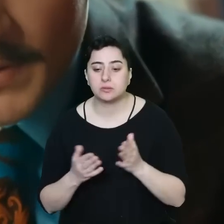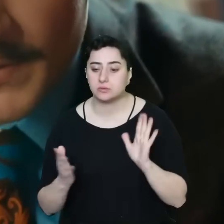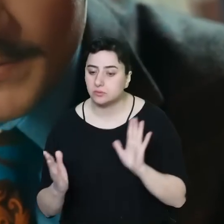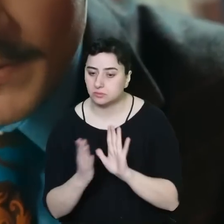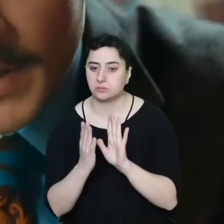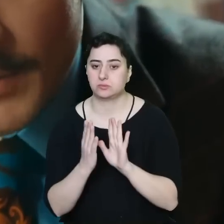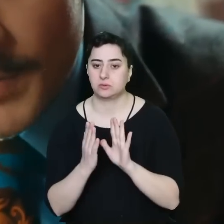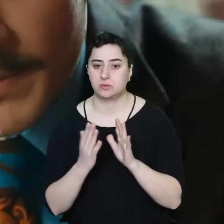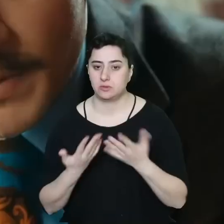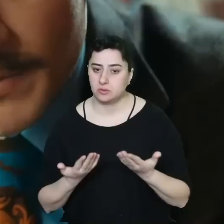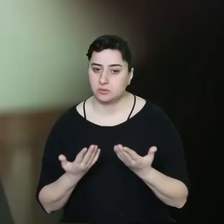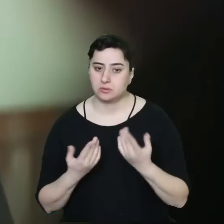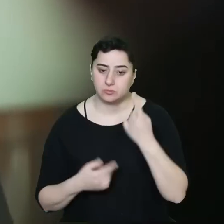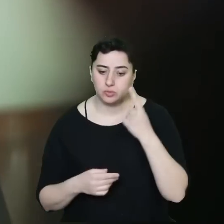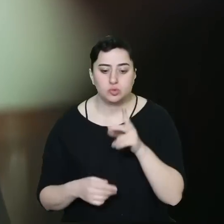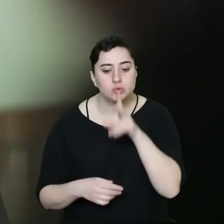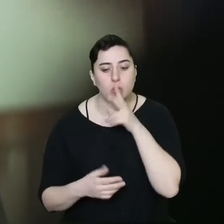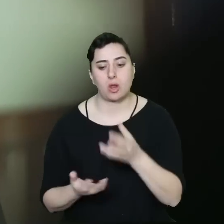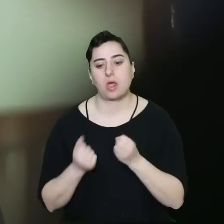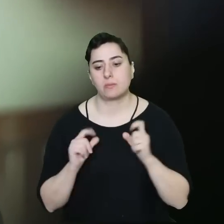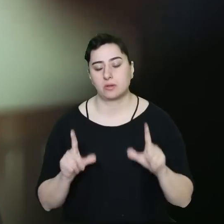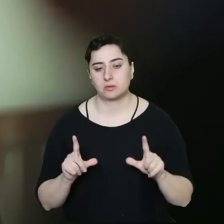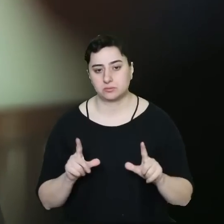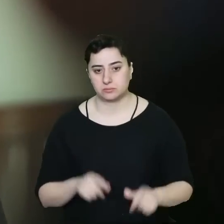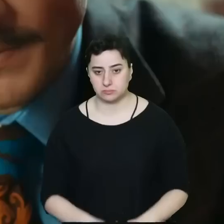menfi veya müspet bir sonuç almak zorundasın.